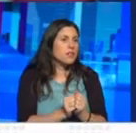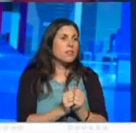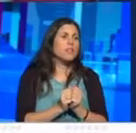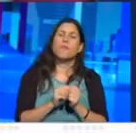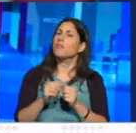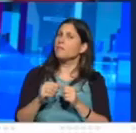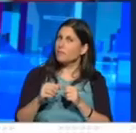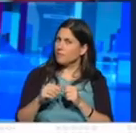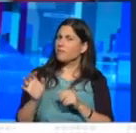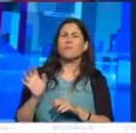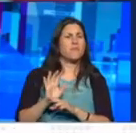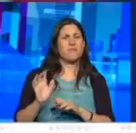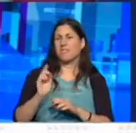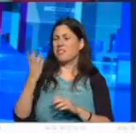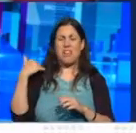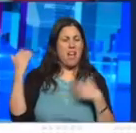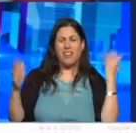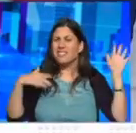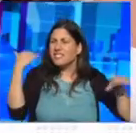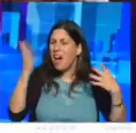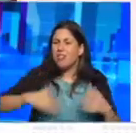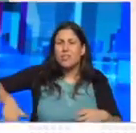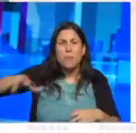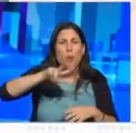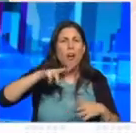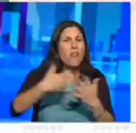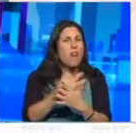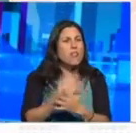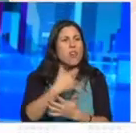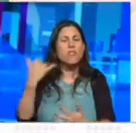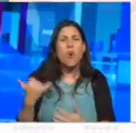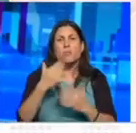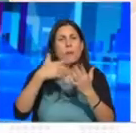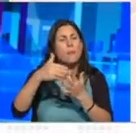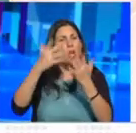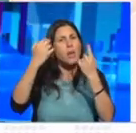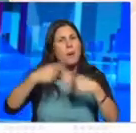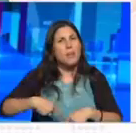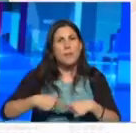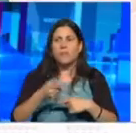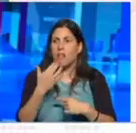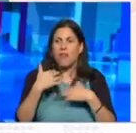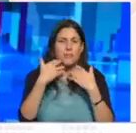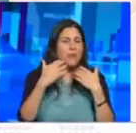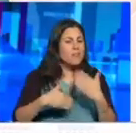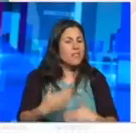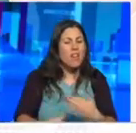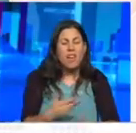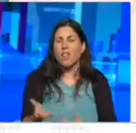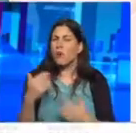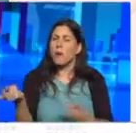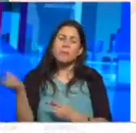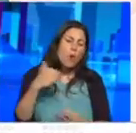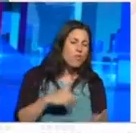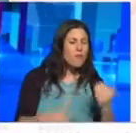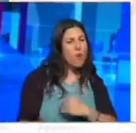אין שום ספק, זאת הייתה סערה ציבורית שהייתה פותחת את כל המהדורות במשך כמה ימים, וזה היה סיפור מתגלגל שהיו מחפשים עליו עוד